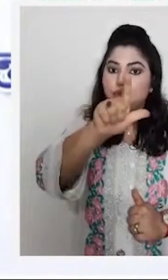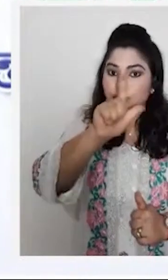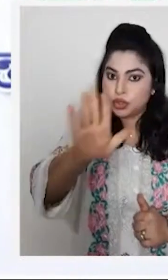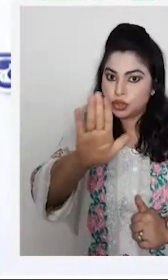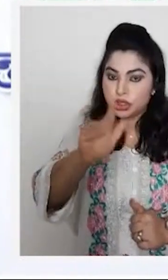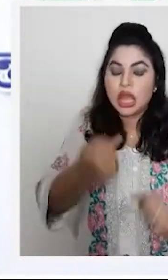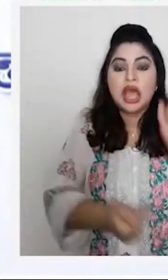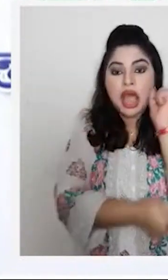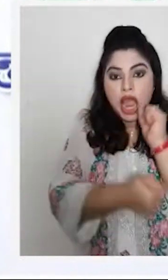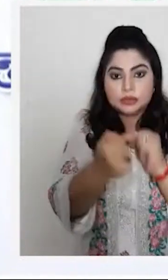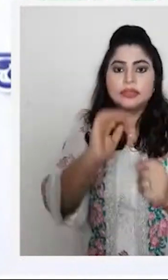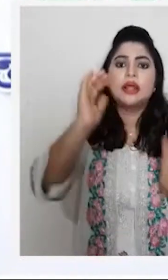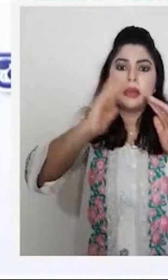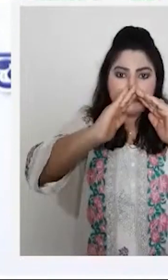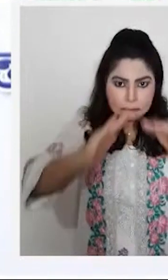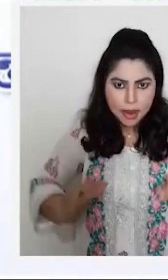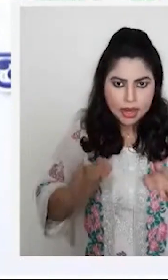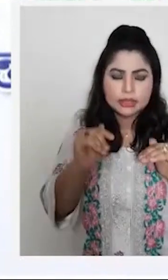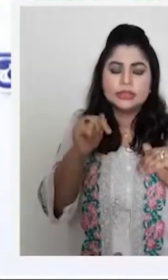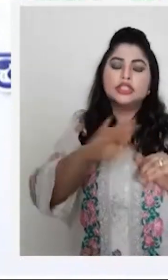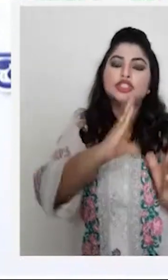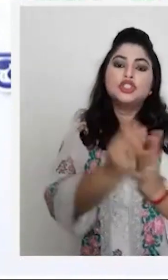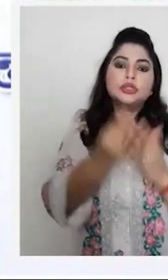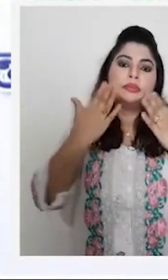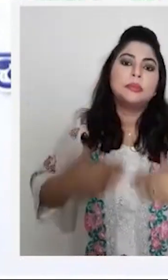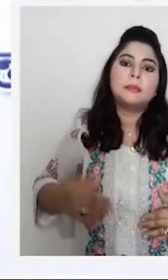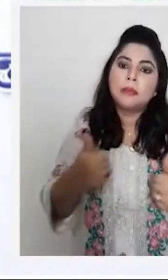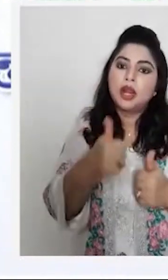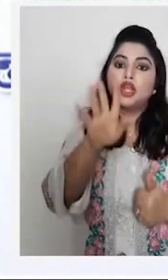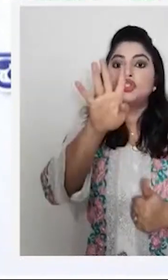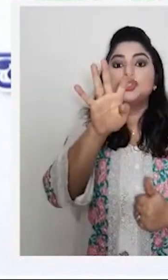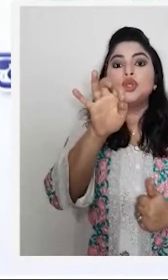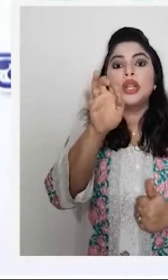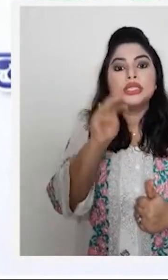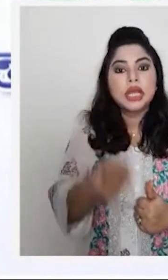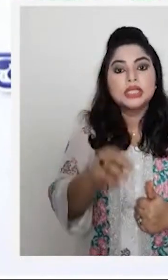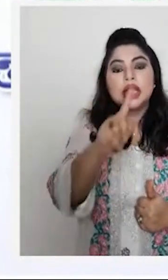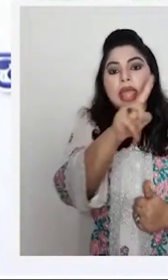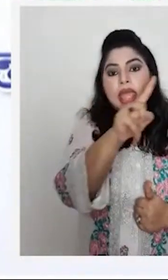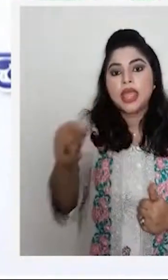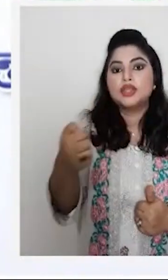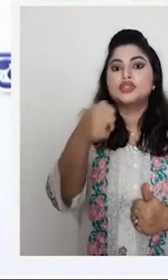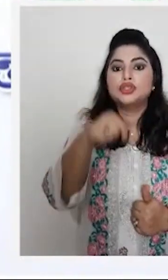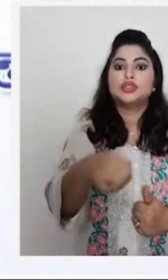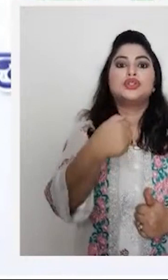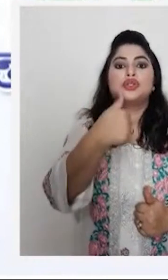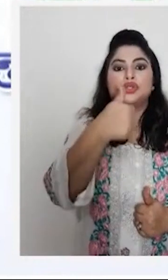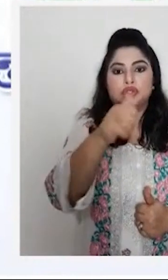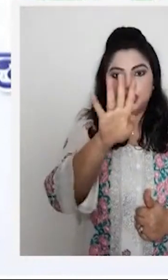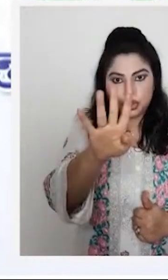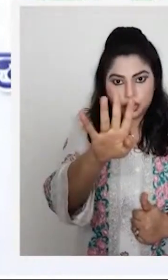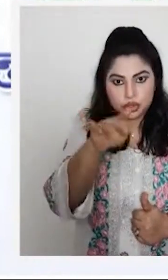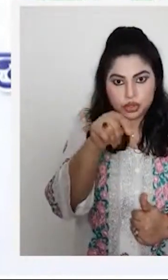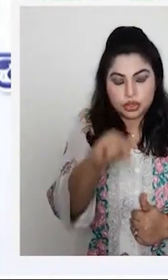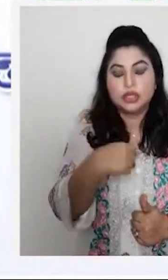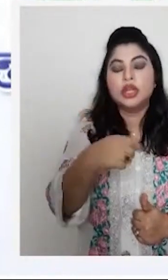গত 24 ঘন্টায় সুস্থ হয়েছেন 1,975 জন। হাসপাতাল এবং বাসায় সহই সুস্থতা এবং এ পর্যন্ত